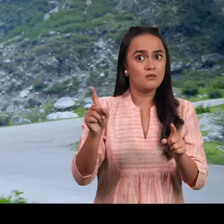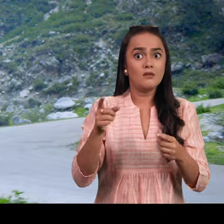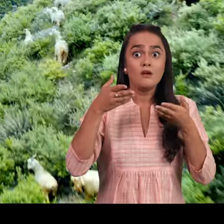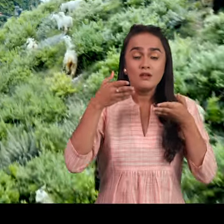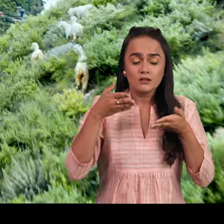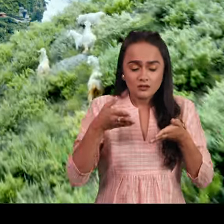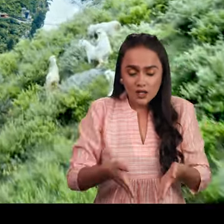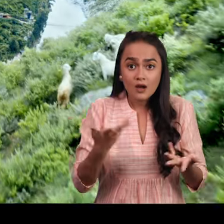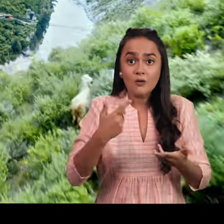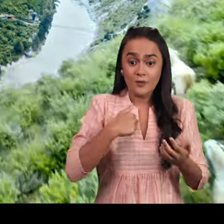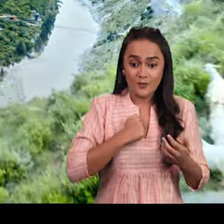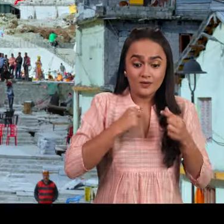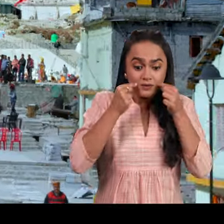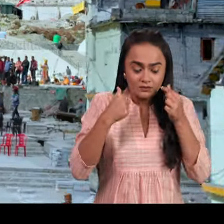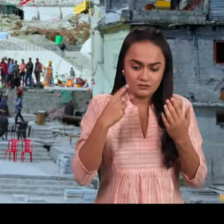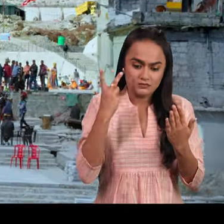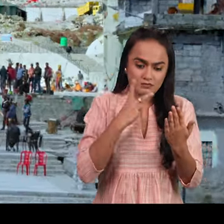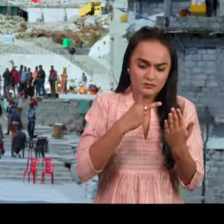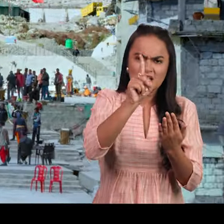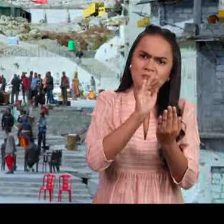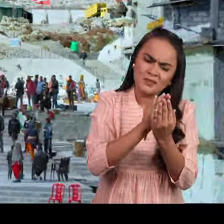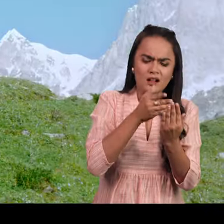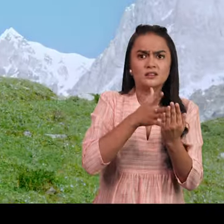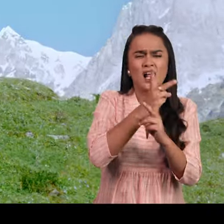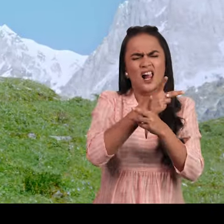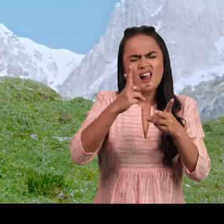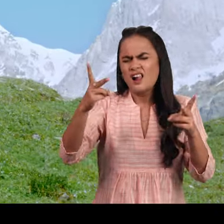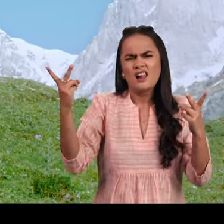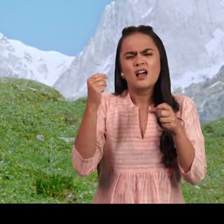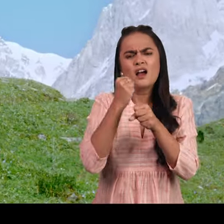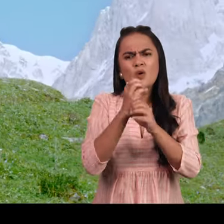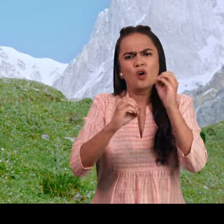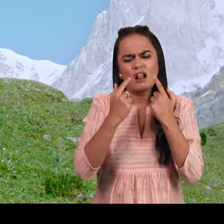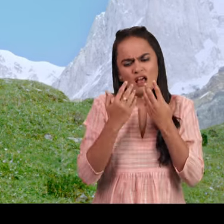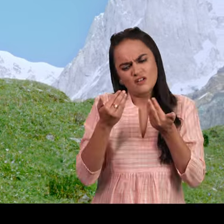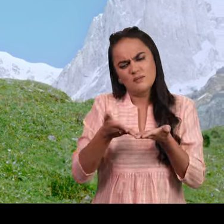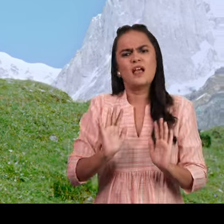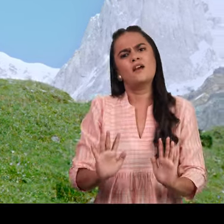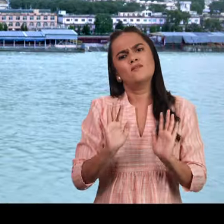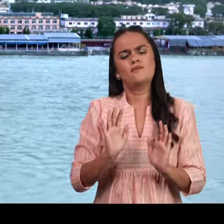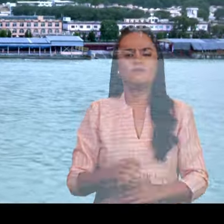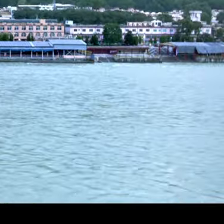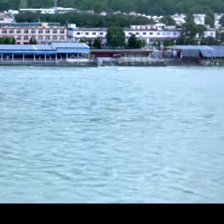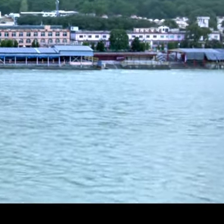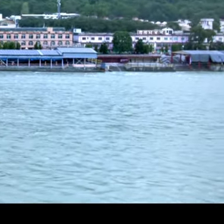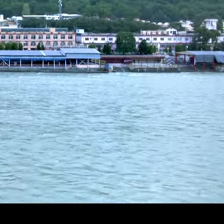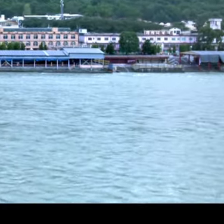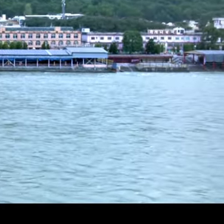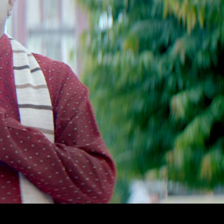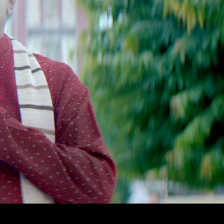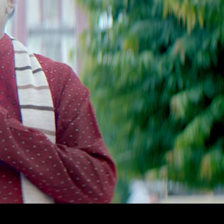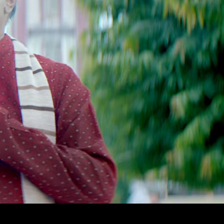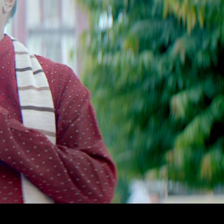કરતા. હવે ફક્ત માણસે પોતાને શોધવાનો બાકી છે, બાકી બધું ગૂગલ પર અવેલેબલ છે.